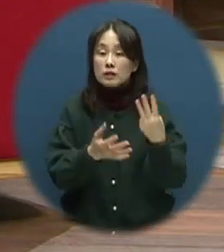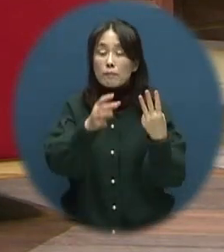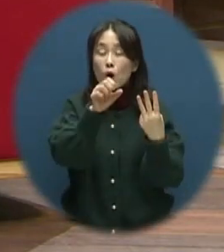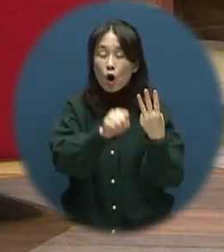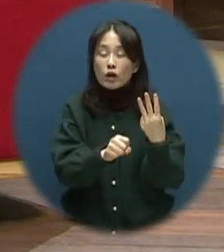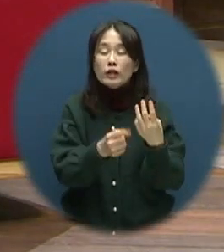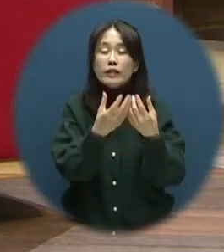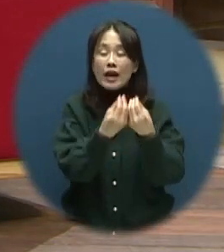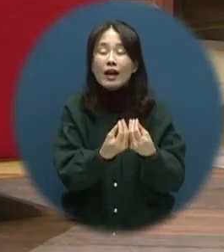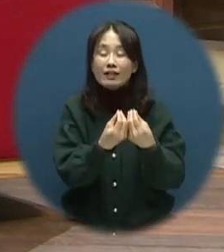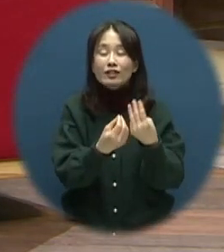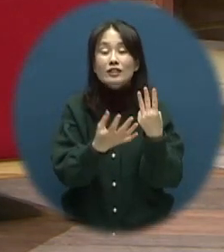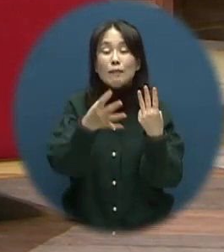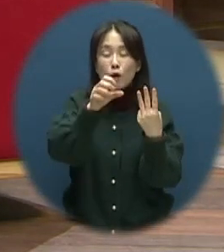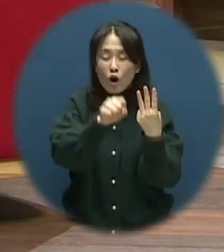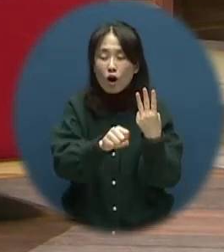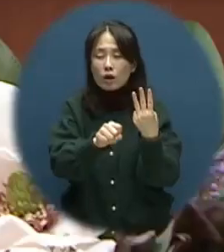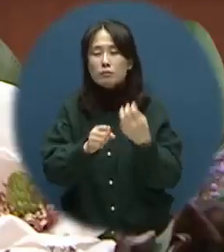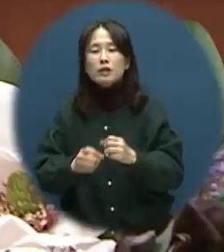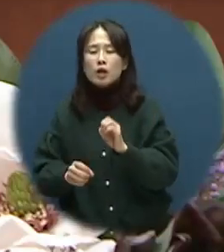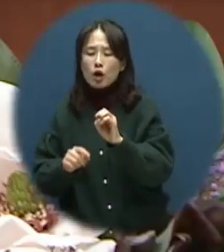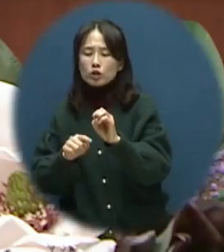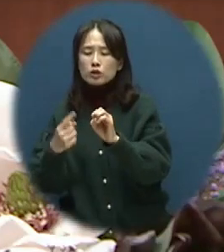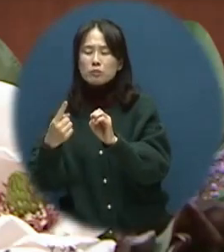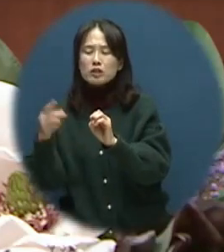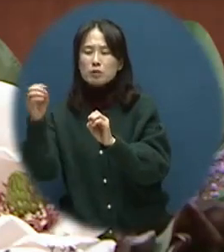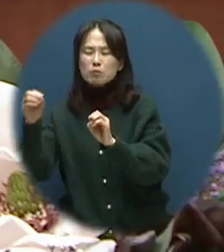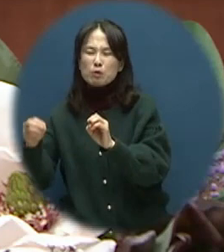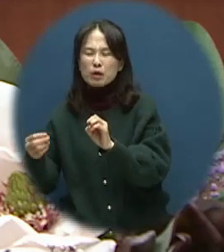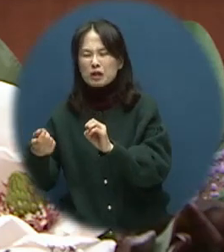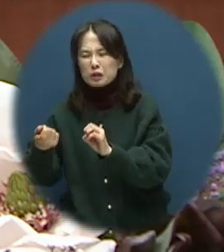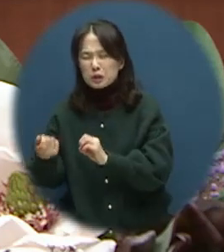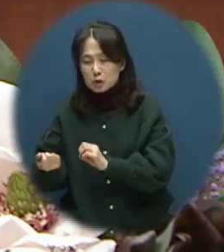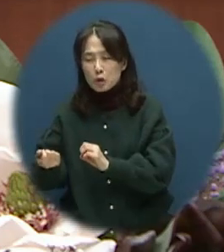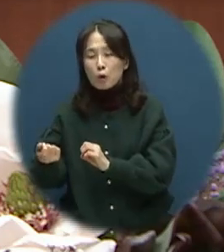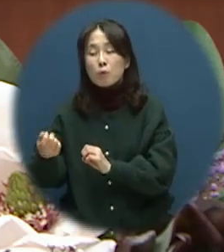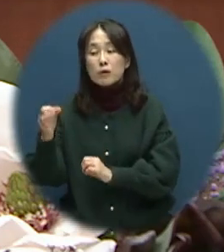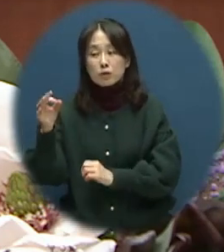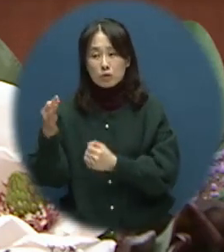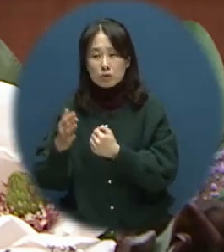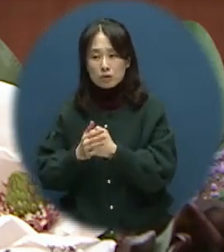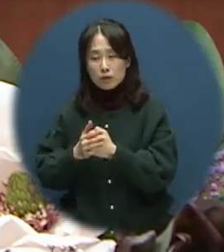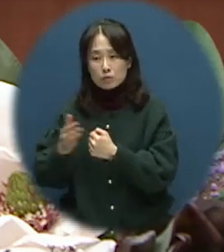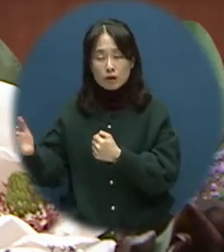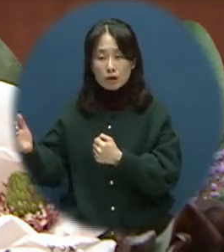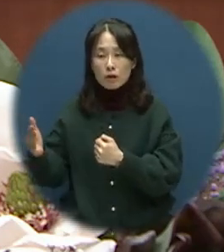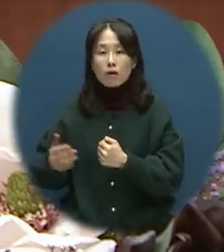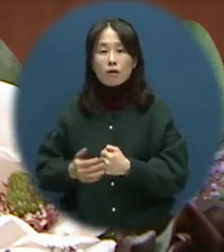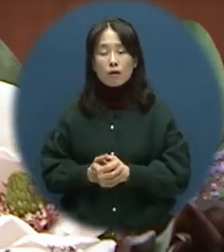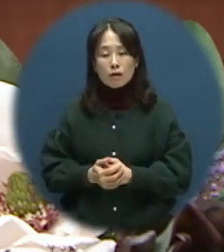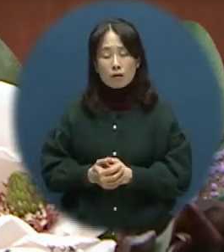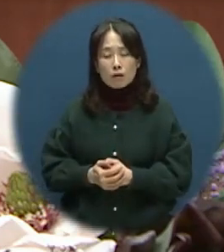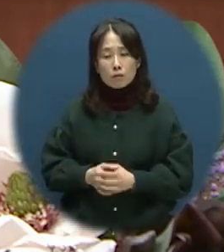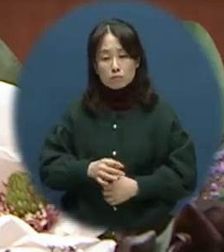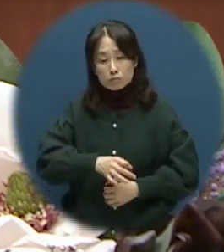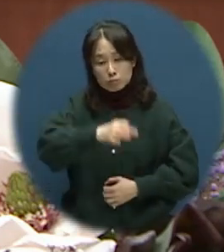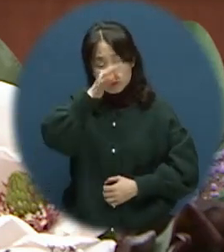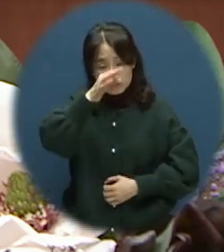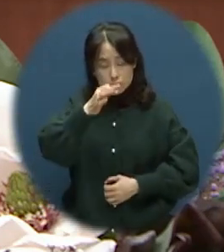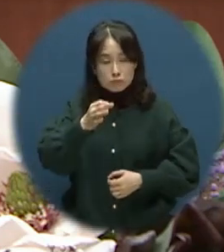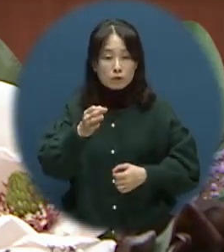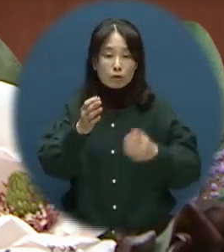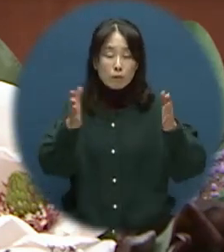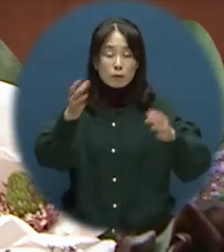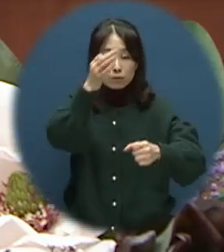3억짜리 집 없잖아요. 예. 그러니까 0.1%도 안 되는 그 비용 때문에 10억, 20억을 비싼 돈을 내고 집을 살면서